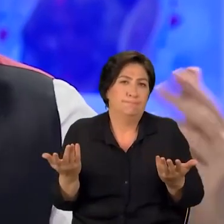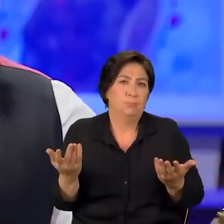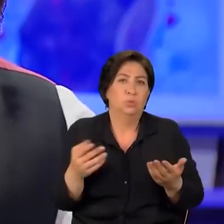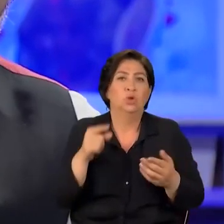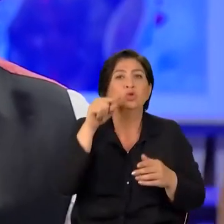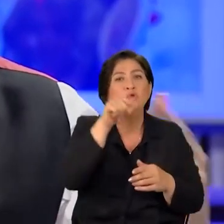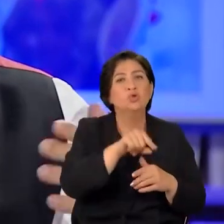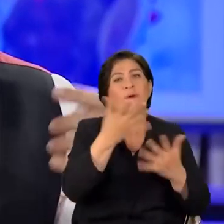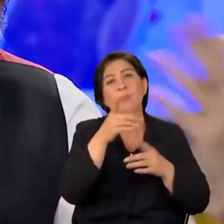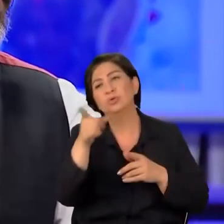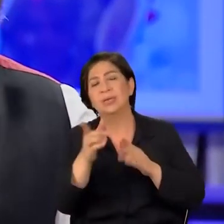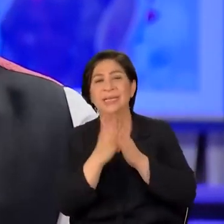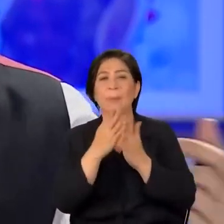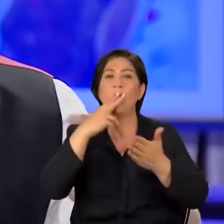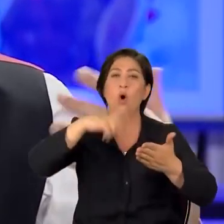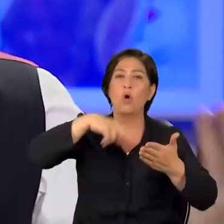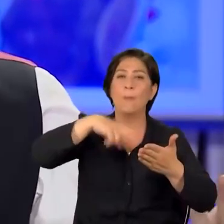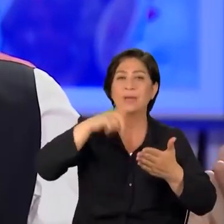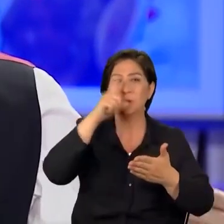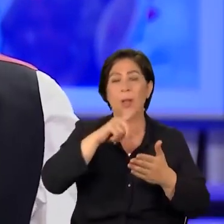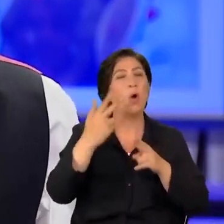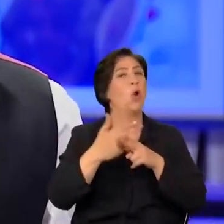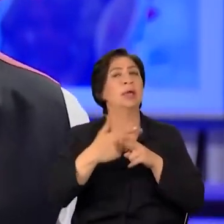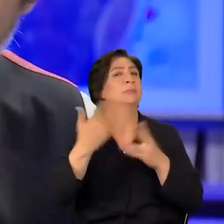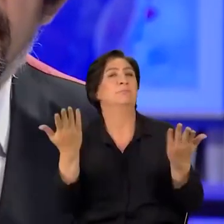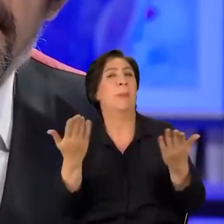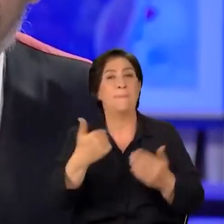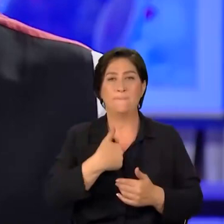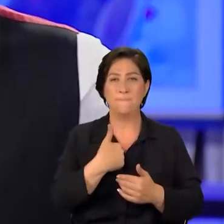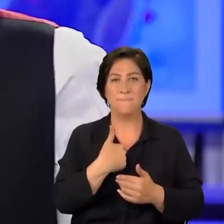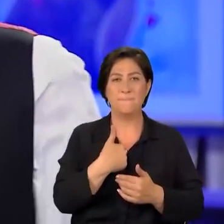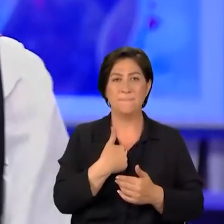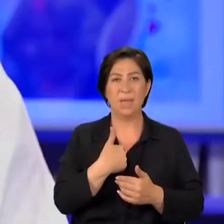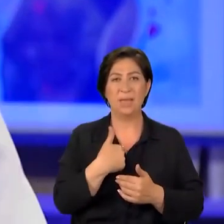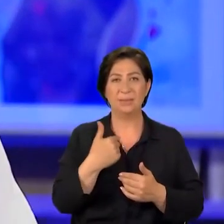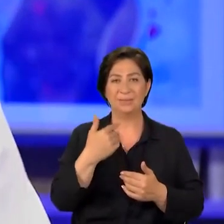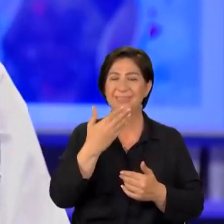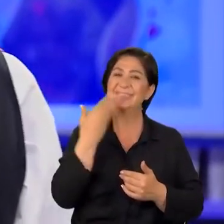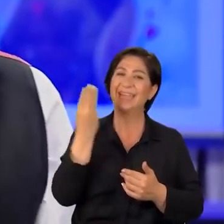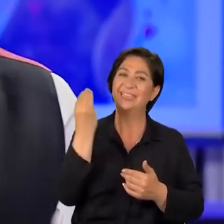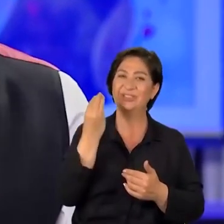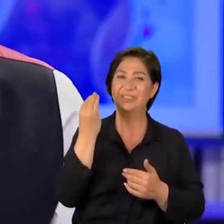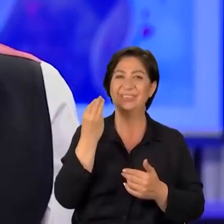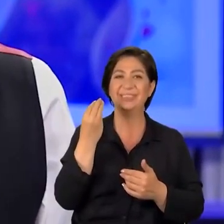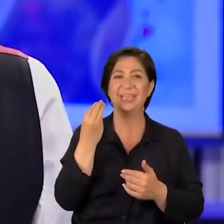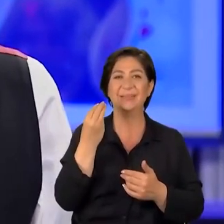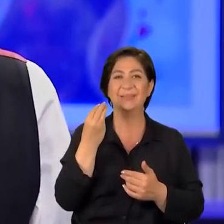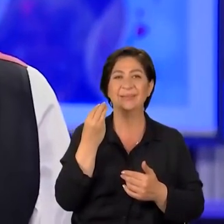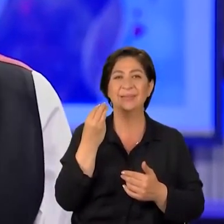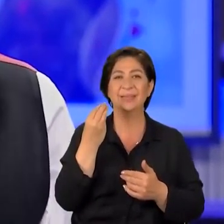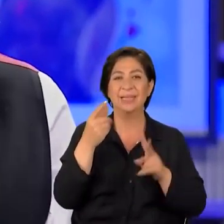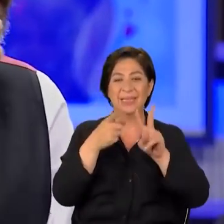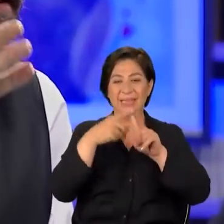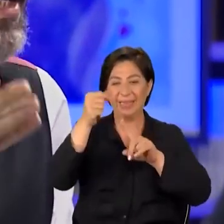işte şunun ya da bunun kitabını okumaktan dolayı örnekse ben ergen ve